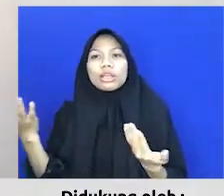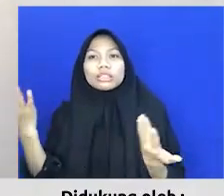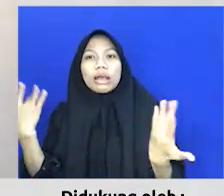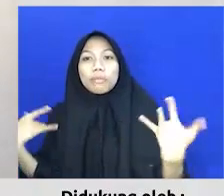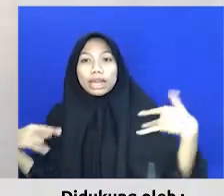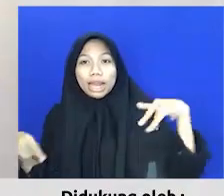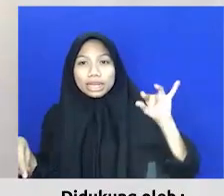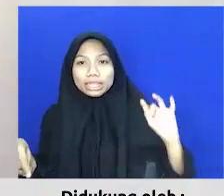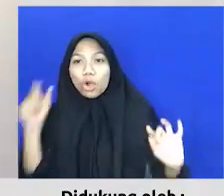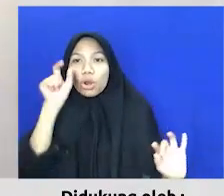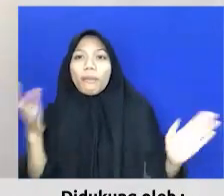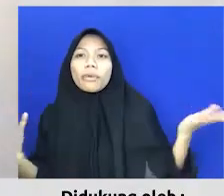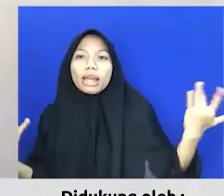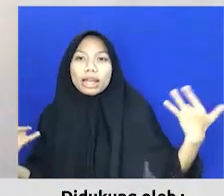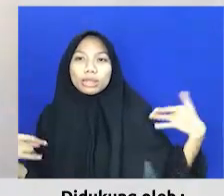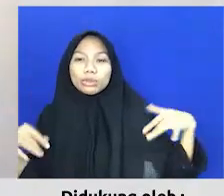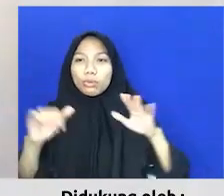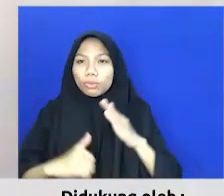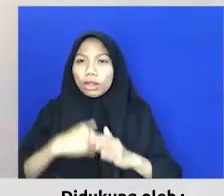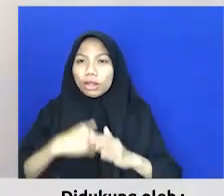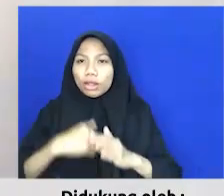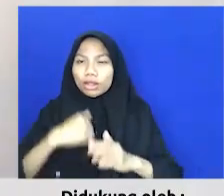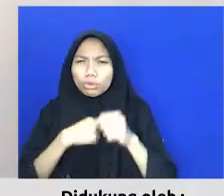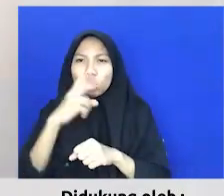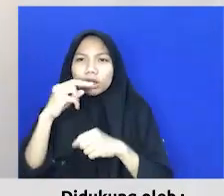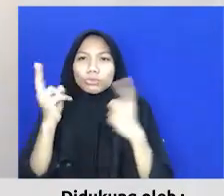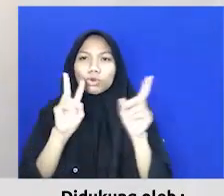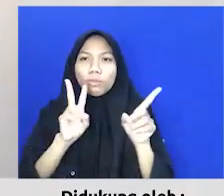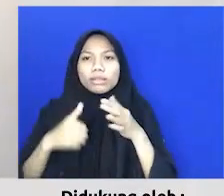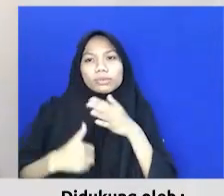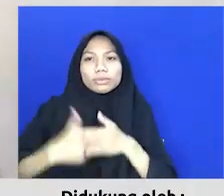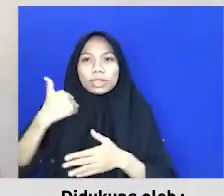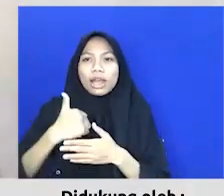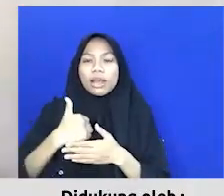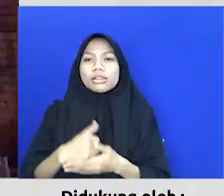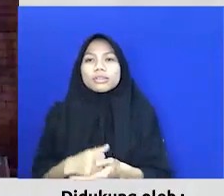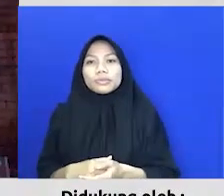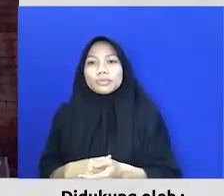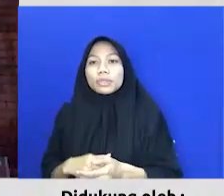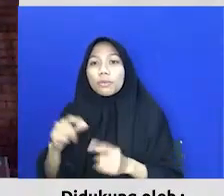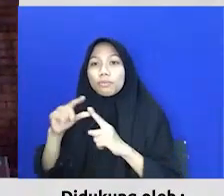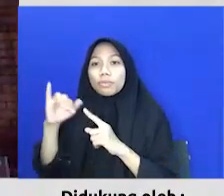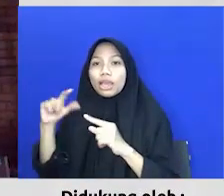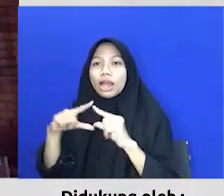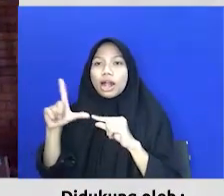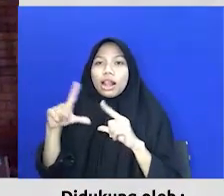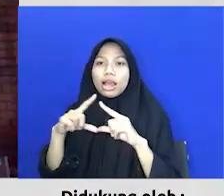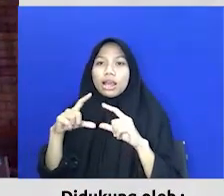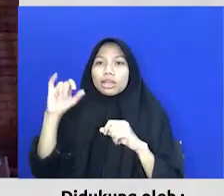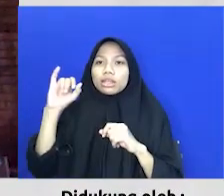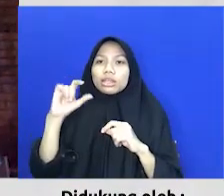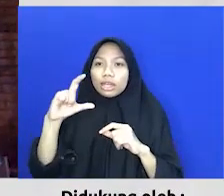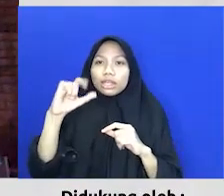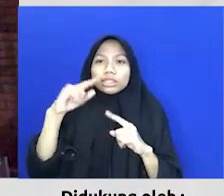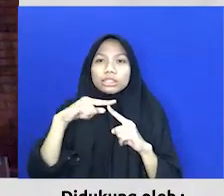dan terima kasih banyak. Kita membicarakan seorang juga yang sangat istimewa, Pak Usmar Ismail, di hari atau di bulan